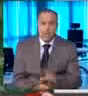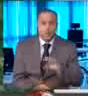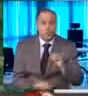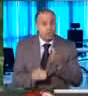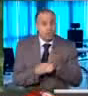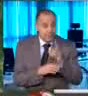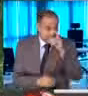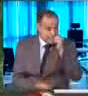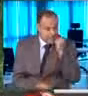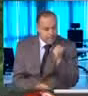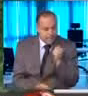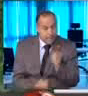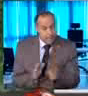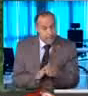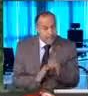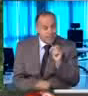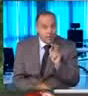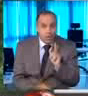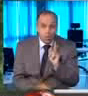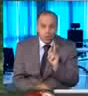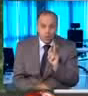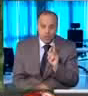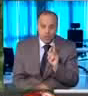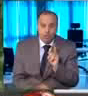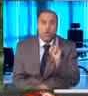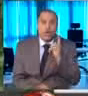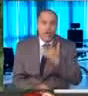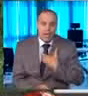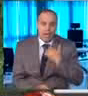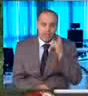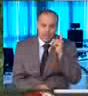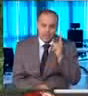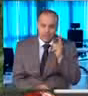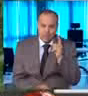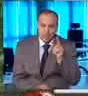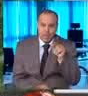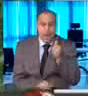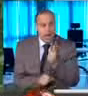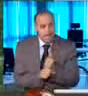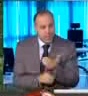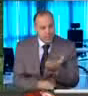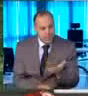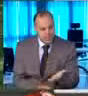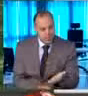صعيب، البدايات ديما صعيبة، أما نقولوا نتفائلوا الخير إن شاء الله يكون السنة معناها